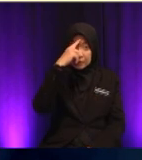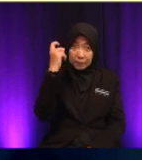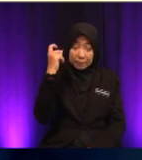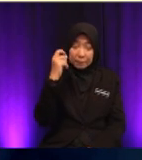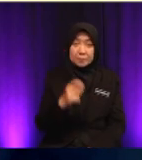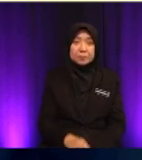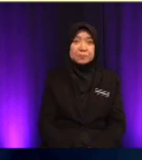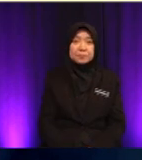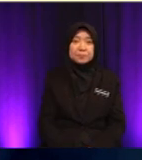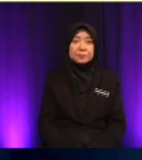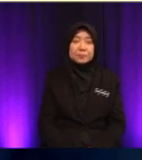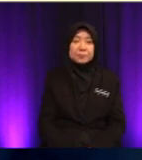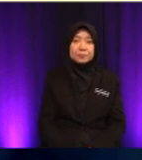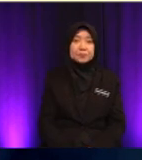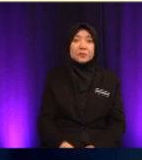ya